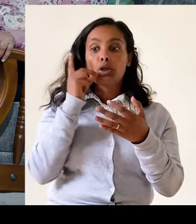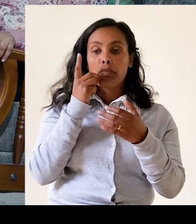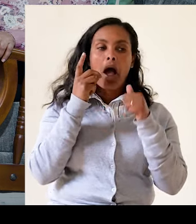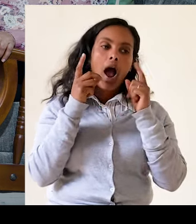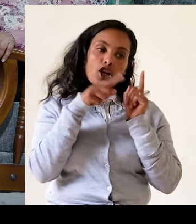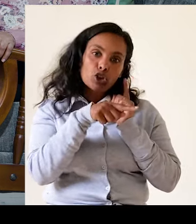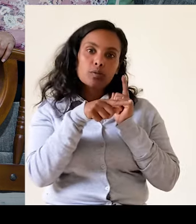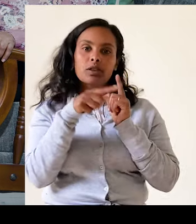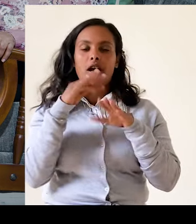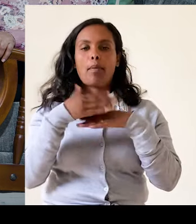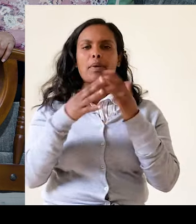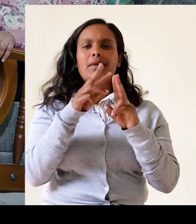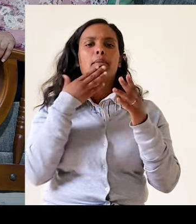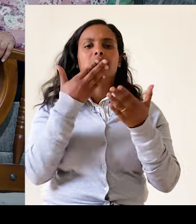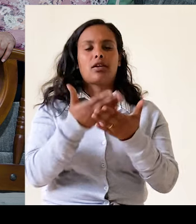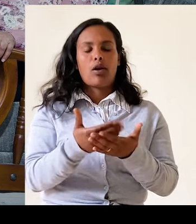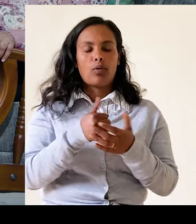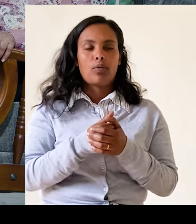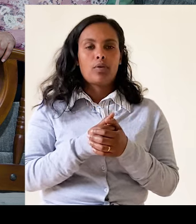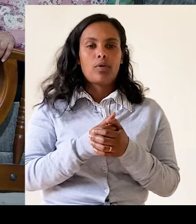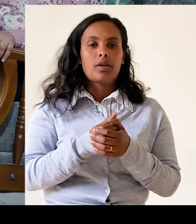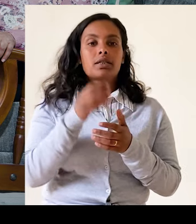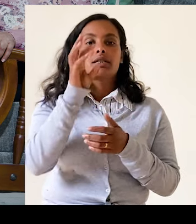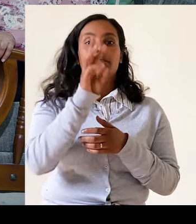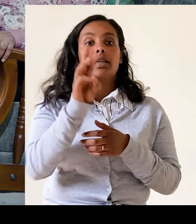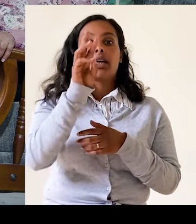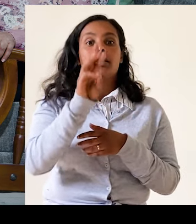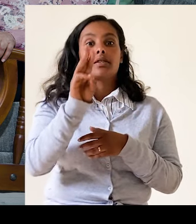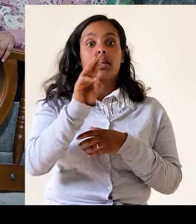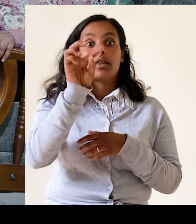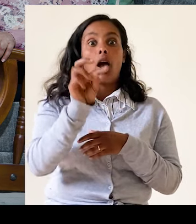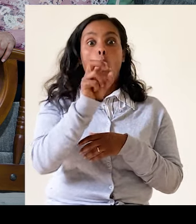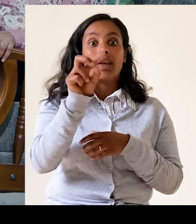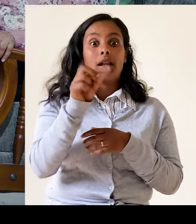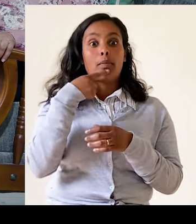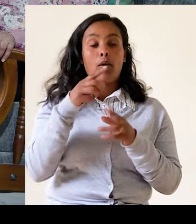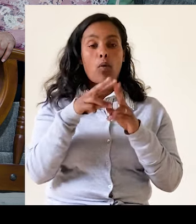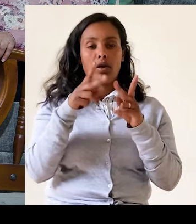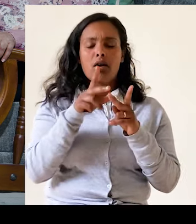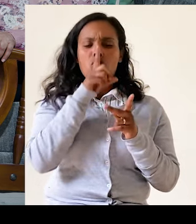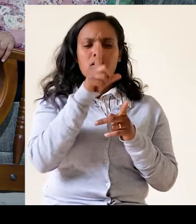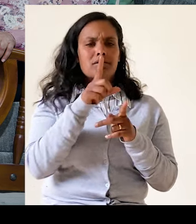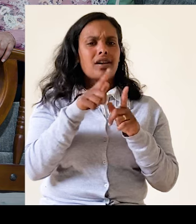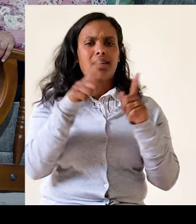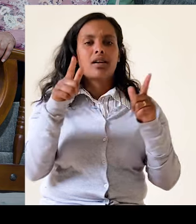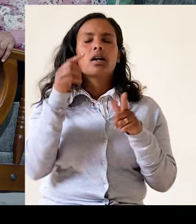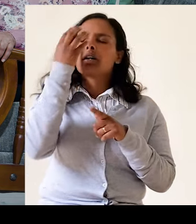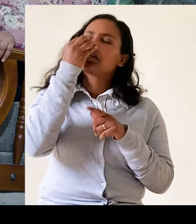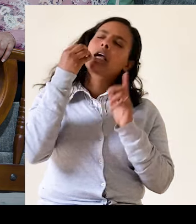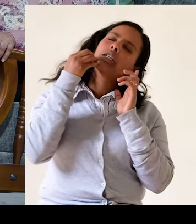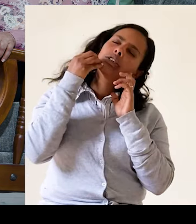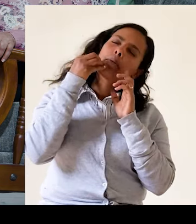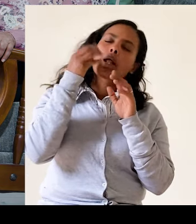ማዲም ስለጋበዛችሁኝ በጣም ነው ማመሰግነው። ሴታዊት ለእኔ ባለውለታ ነው በእውነት። ተኝቼ